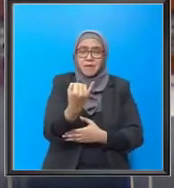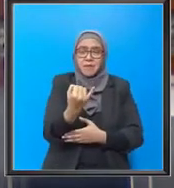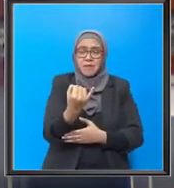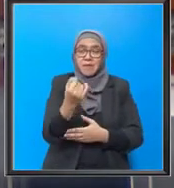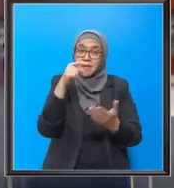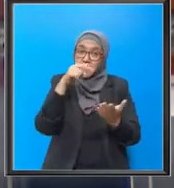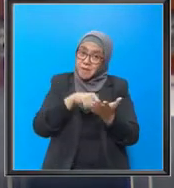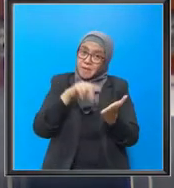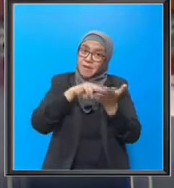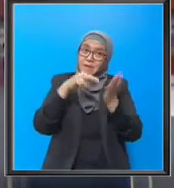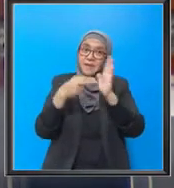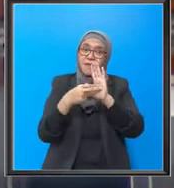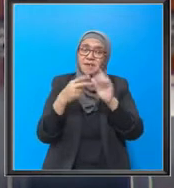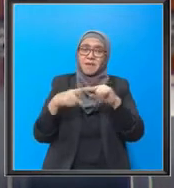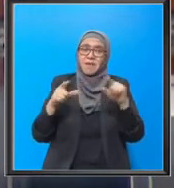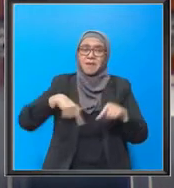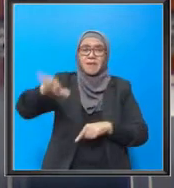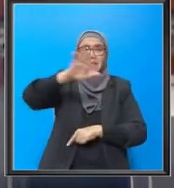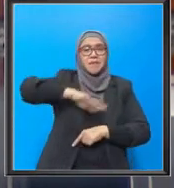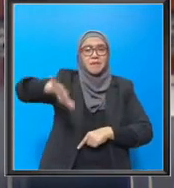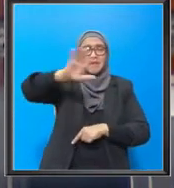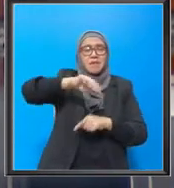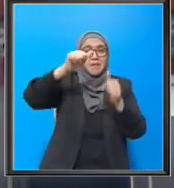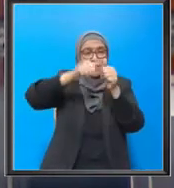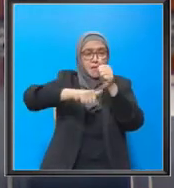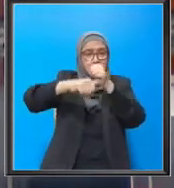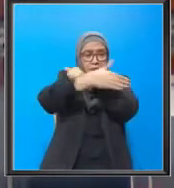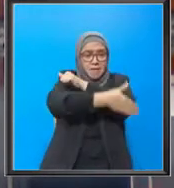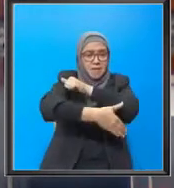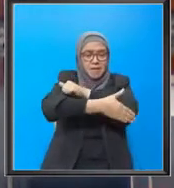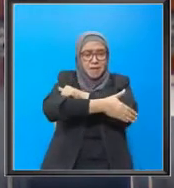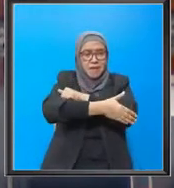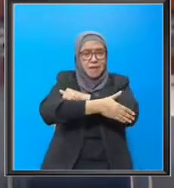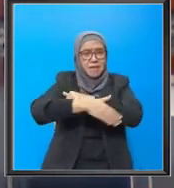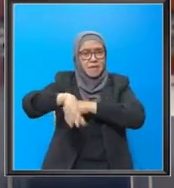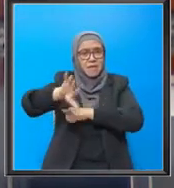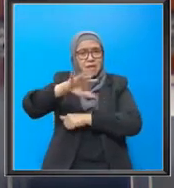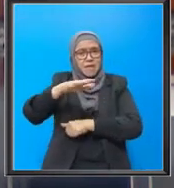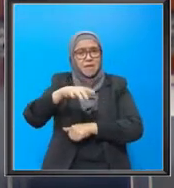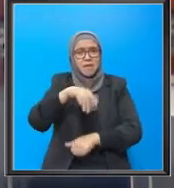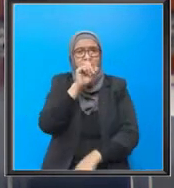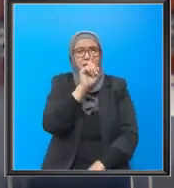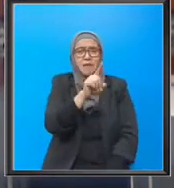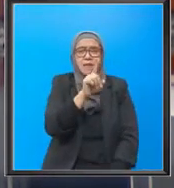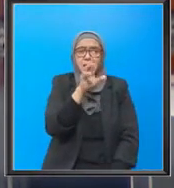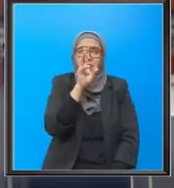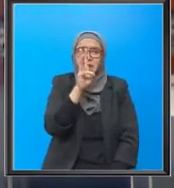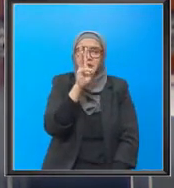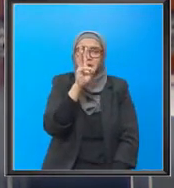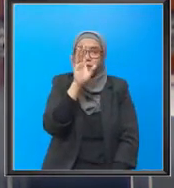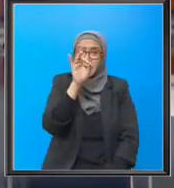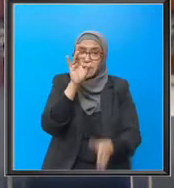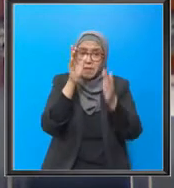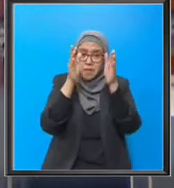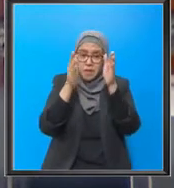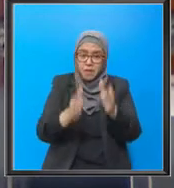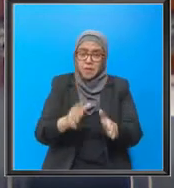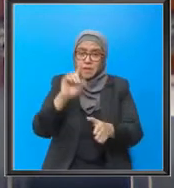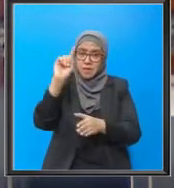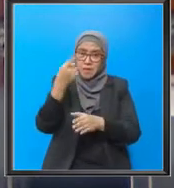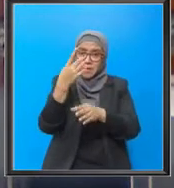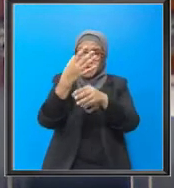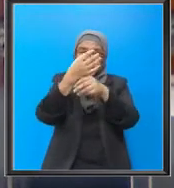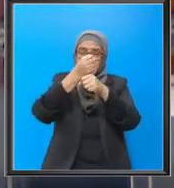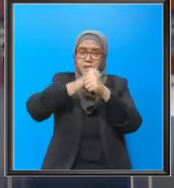ini bapakne akurato bagi setiap Negeri hanyalah sekitar 168 orang saja